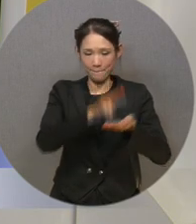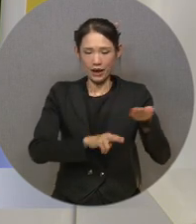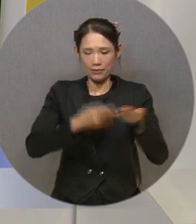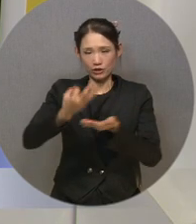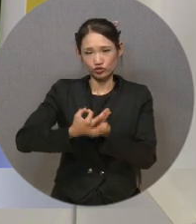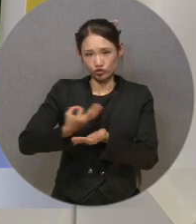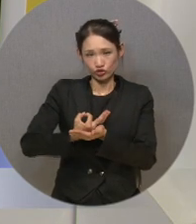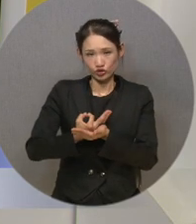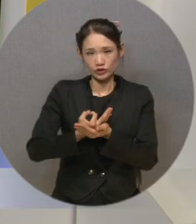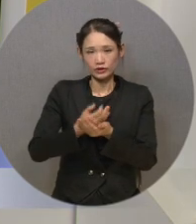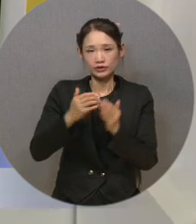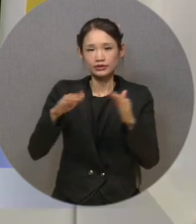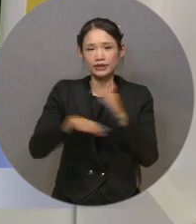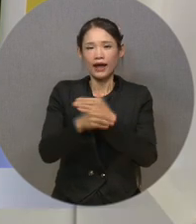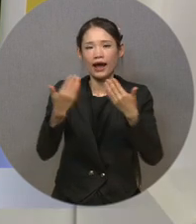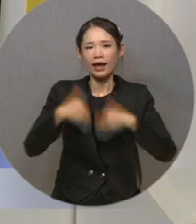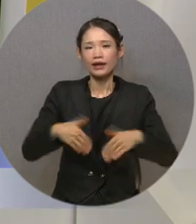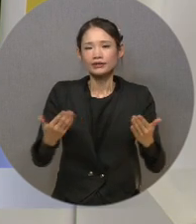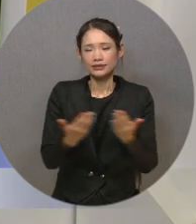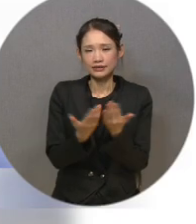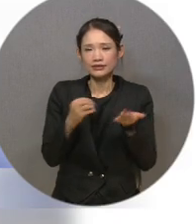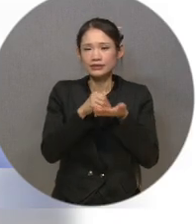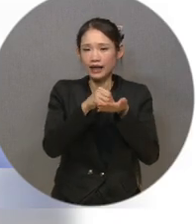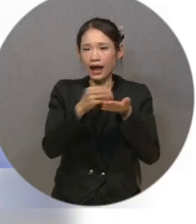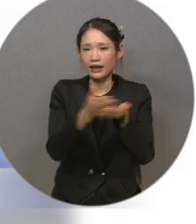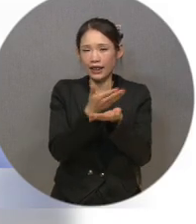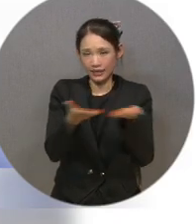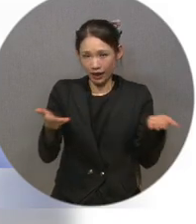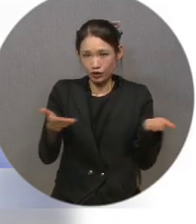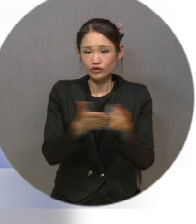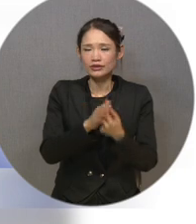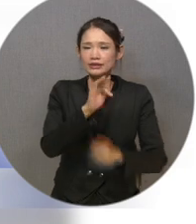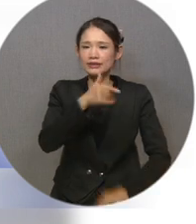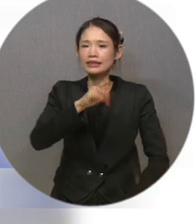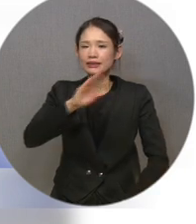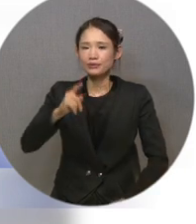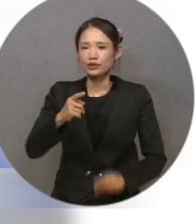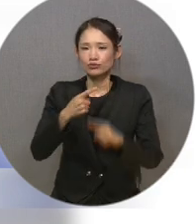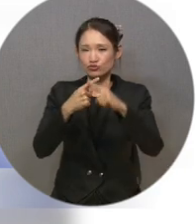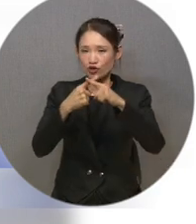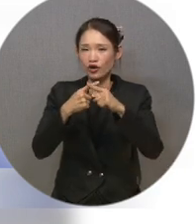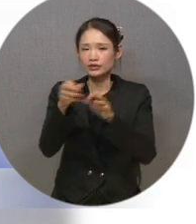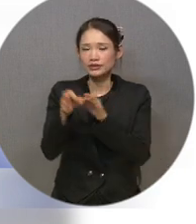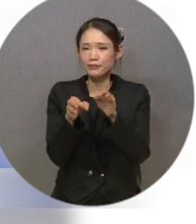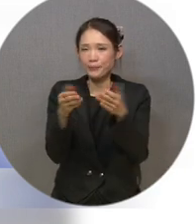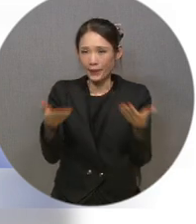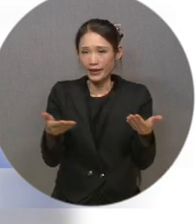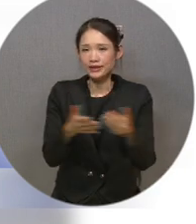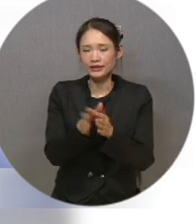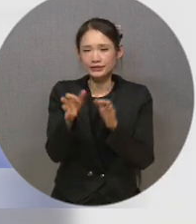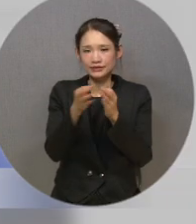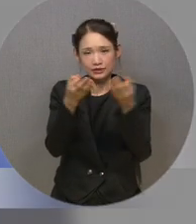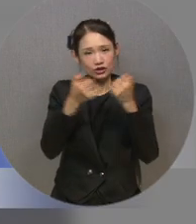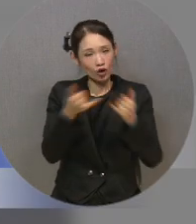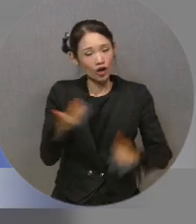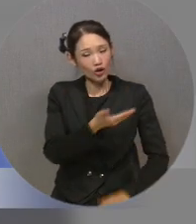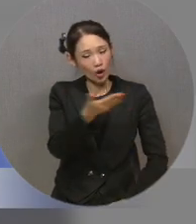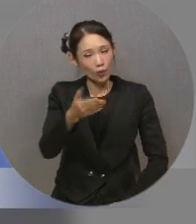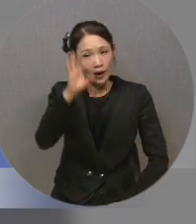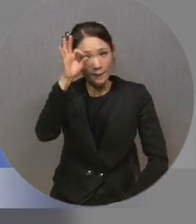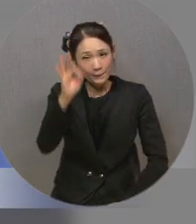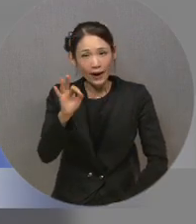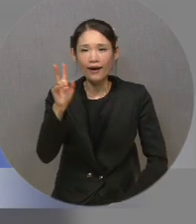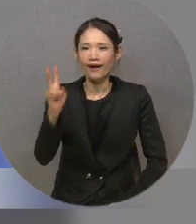수익금으로 취약계층에게 일자리를 제공하는 기빙 플러스 매장. 시청자 여러분도 동네에서 한 번쯤 보셨을